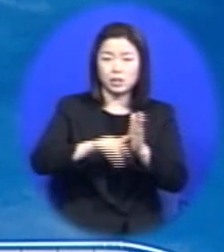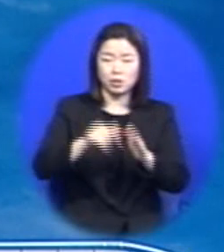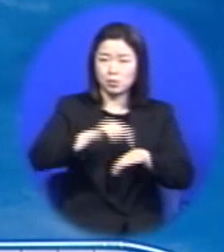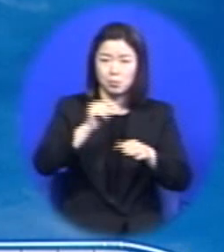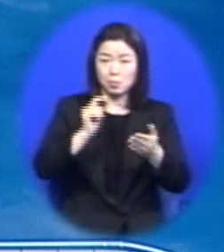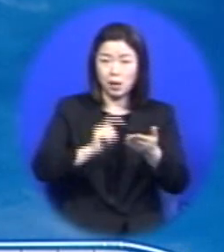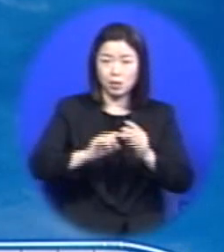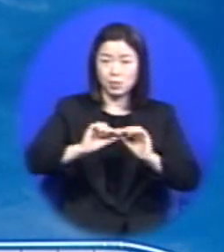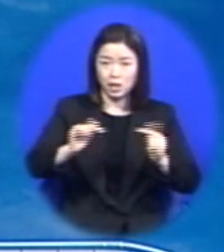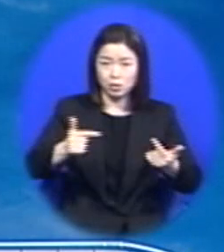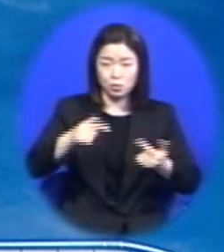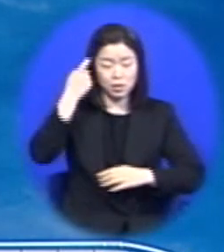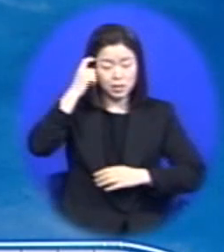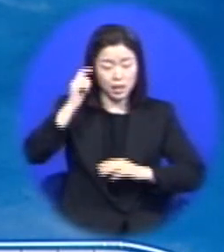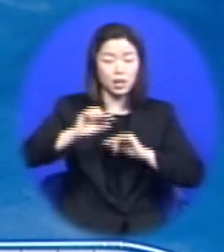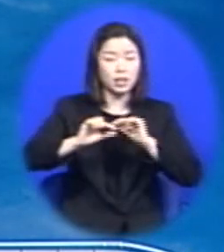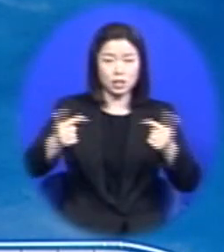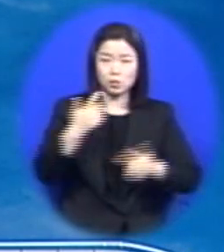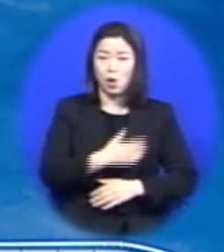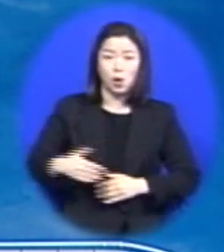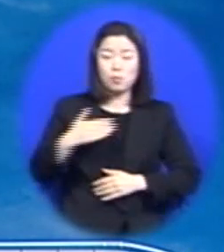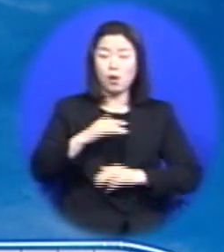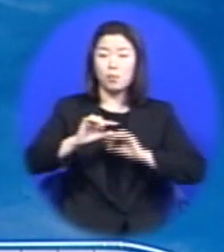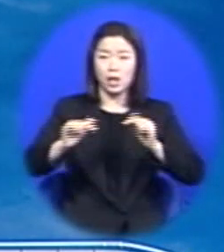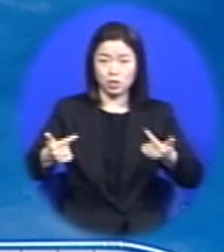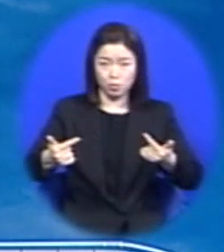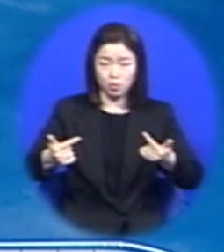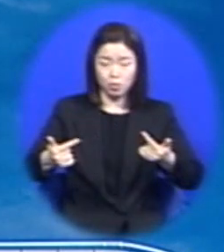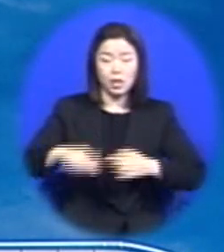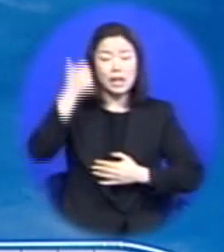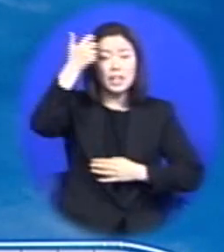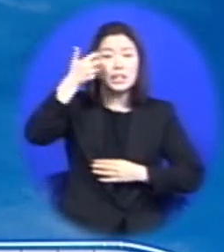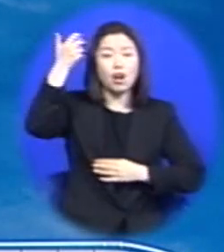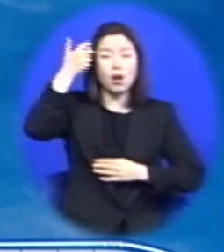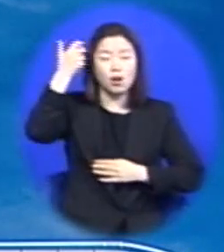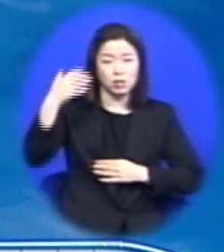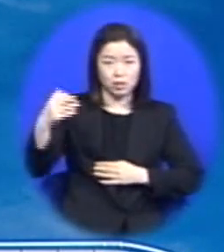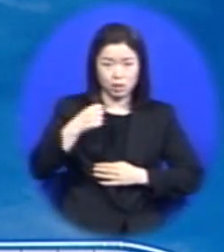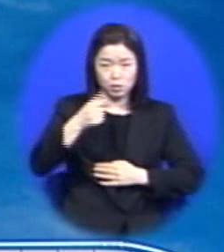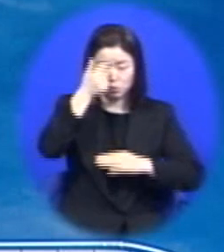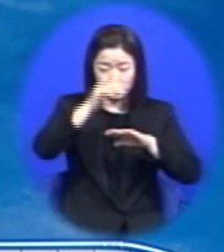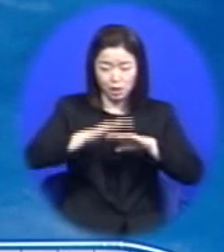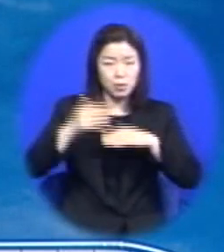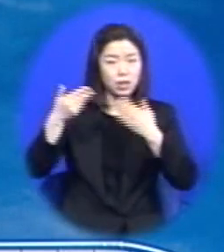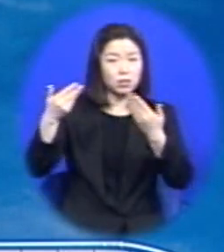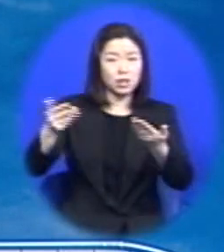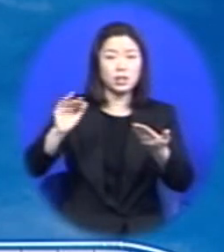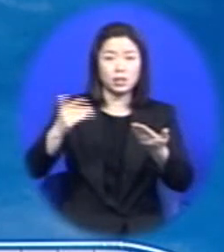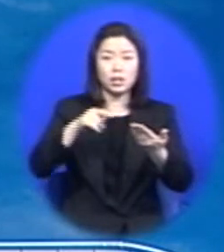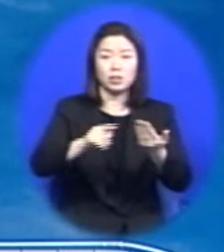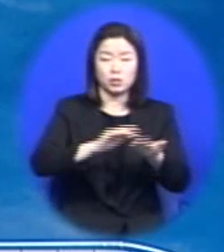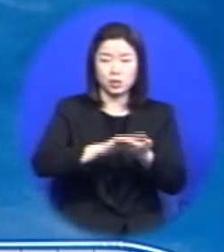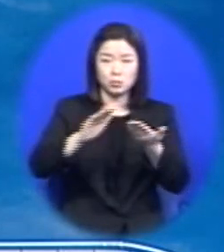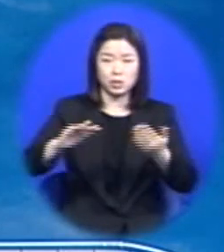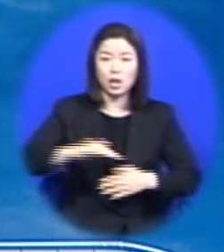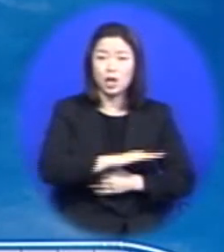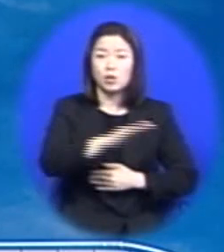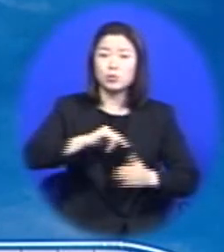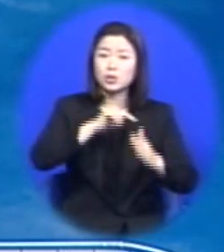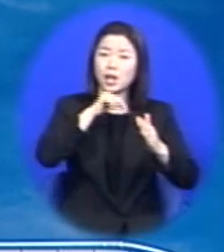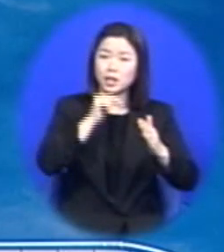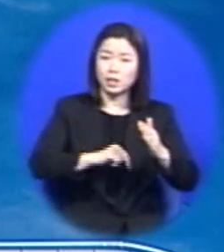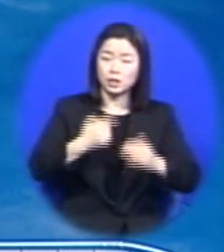생각으로도 아니고 몸으로도만 아니고 영으로 예배를 해야 예배가 된다는 겁니다. 우리 안에는